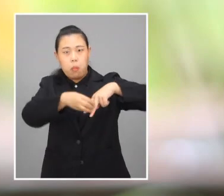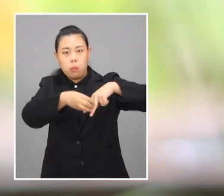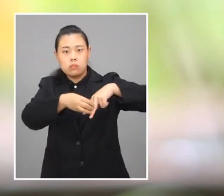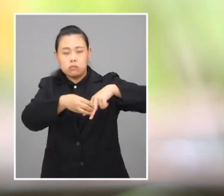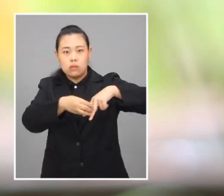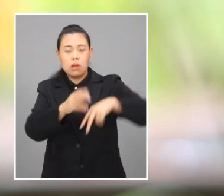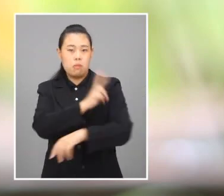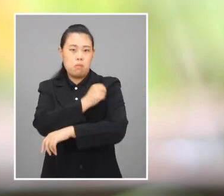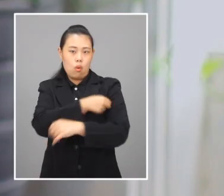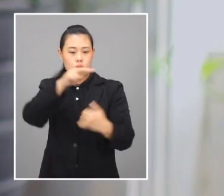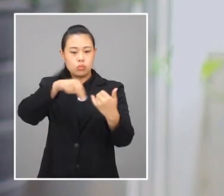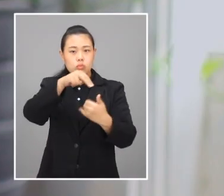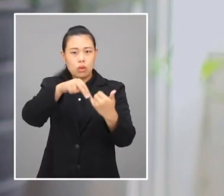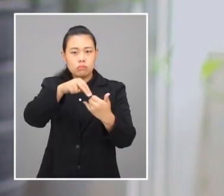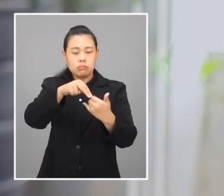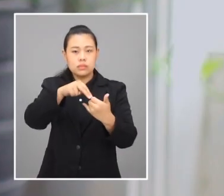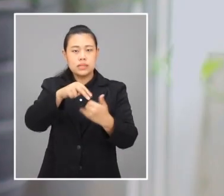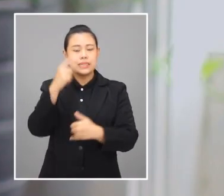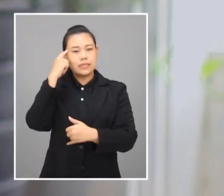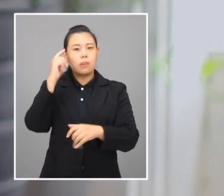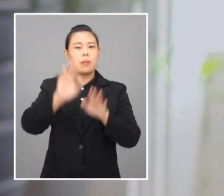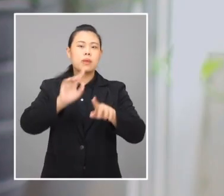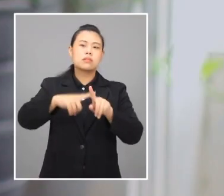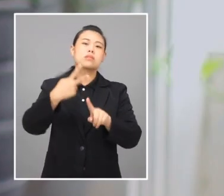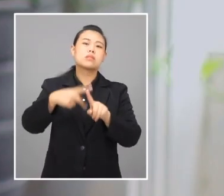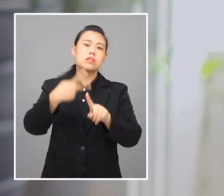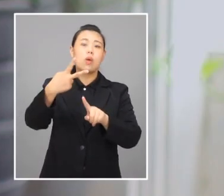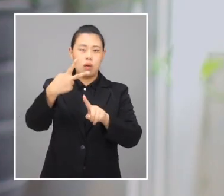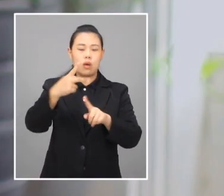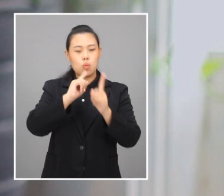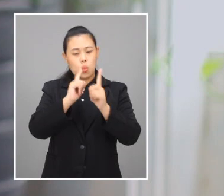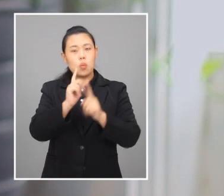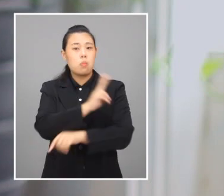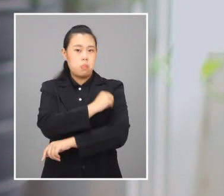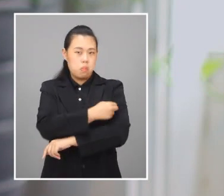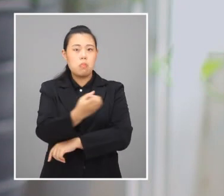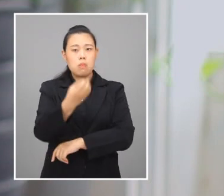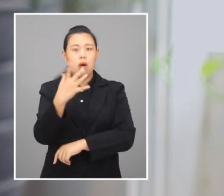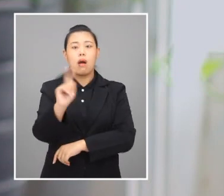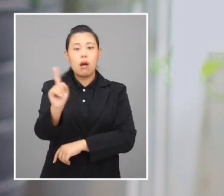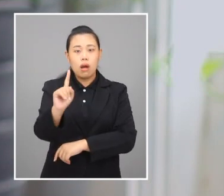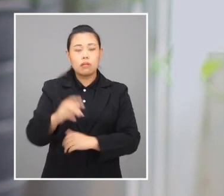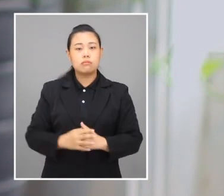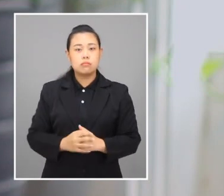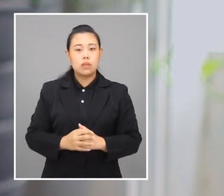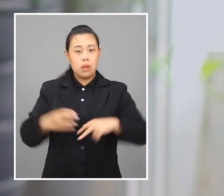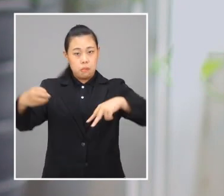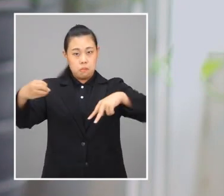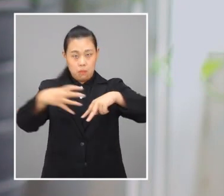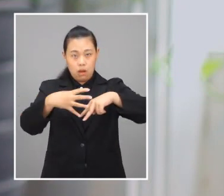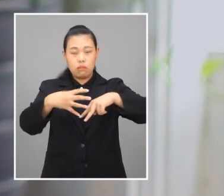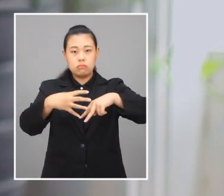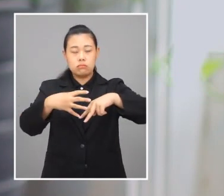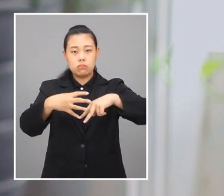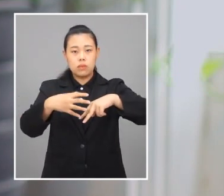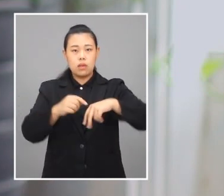ไปพบหมอหลังจากนั้นใช่ไหมว่าไม่น่าจะเกิน2เดือนนะคะก็คุยกับคุณหมอคุณหมอก็บอกว่าที่ไปเอ็กซเรย์มามัน